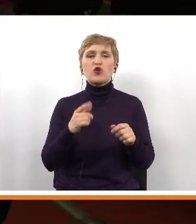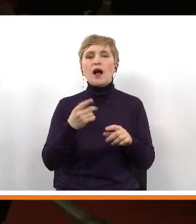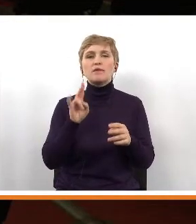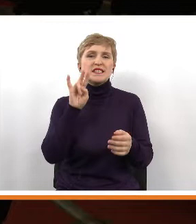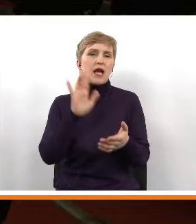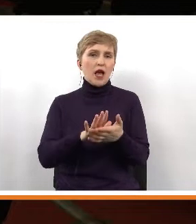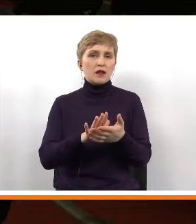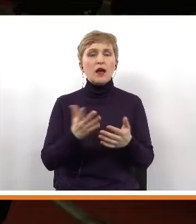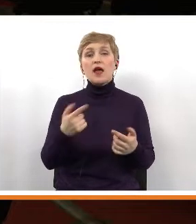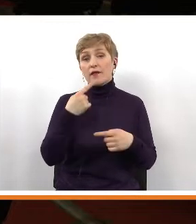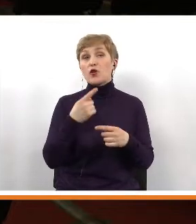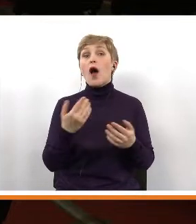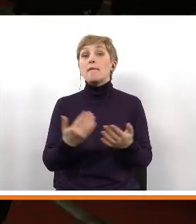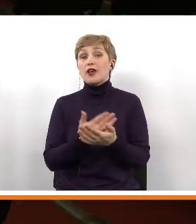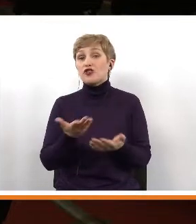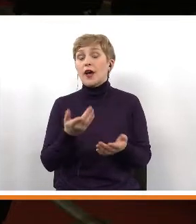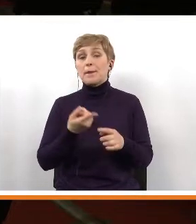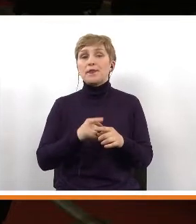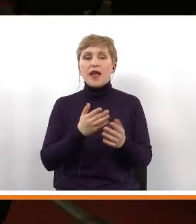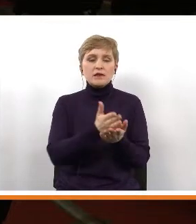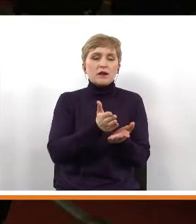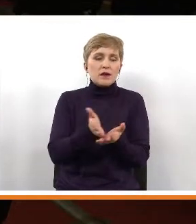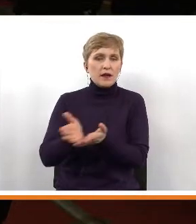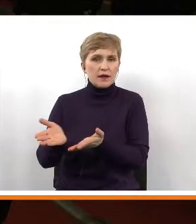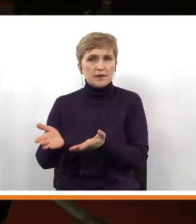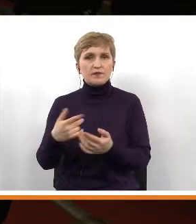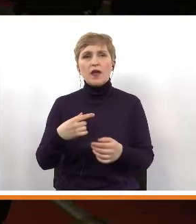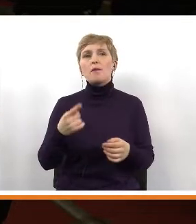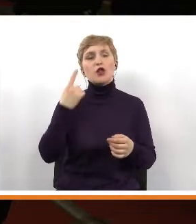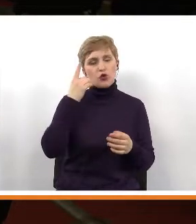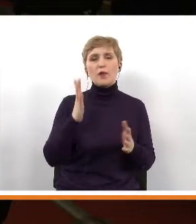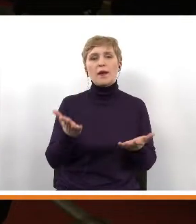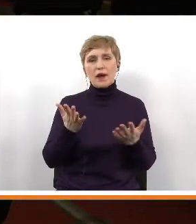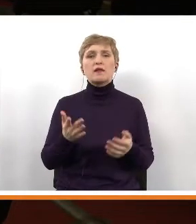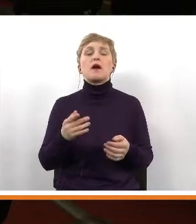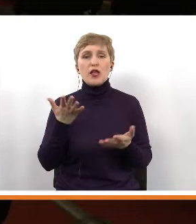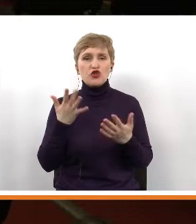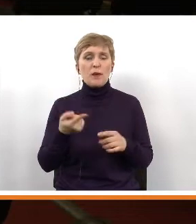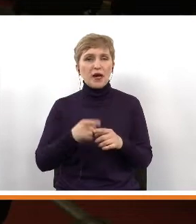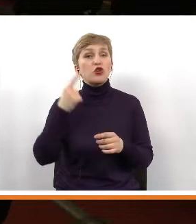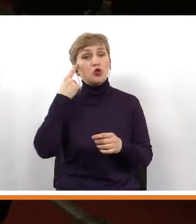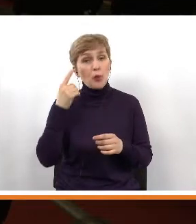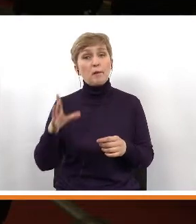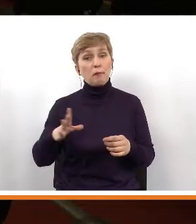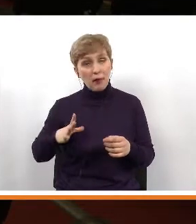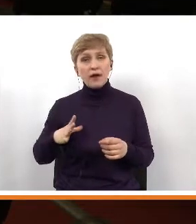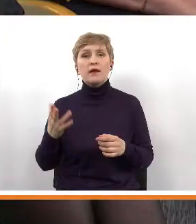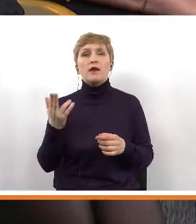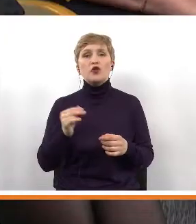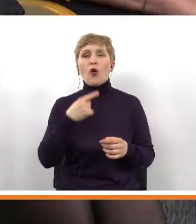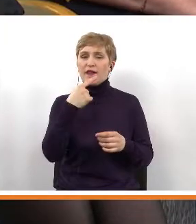я говорю, опять же, здесь это несколько... Я не могу сказать, что мы про это не думали. Мы, конечно, про это думали, да. Но